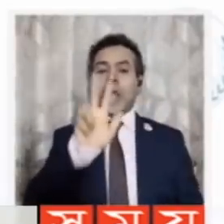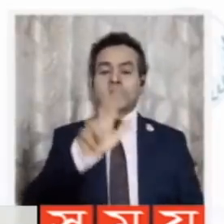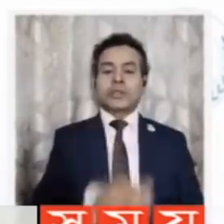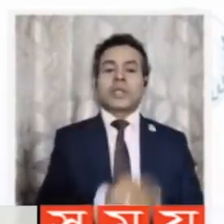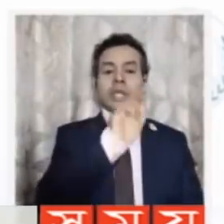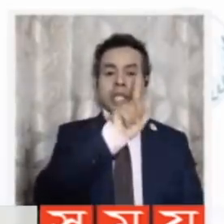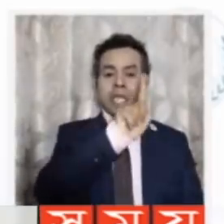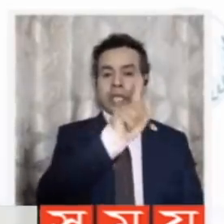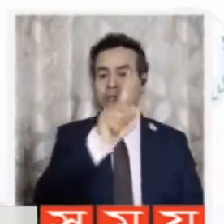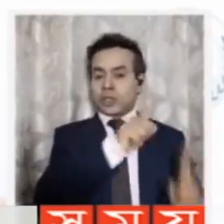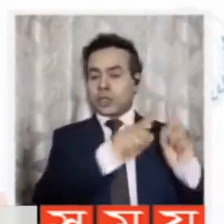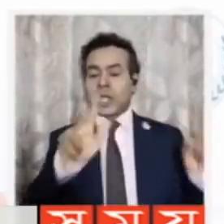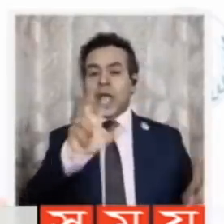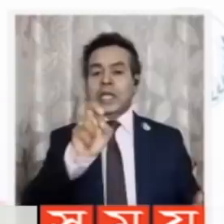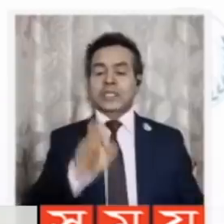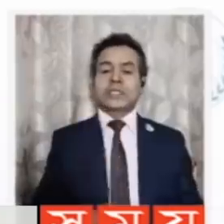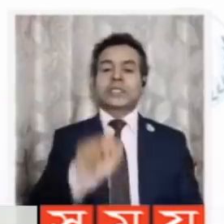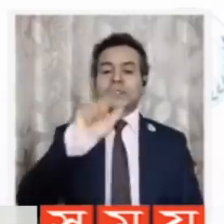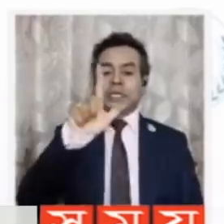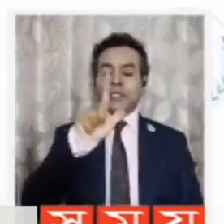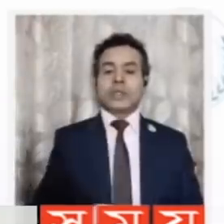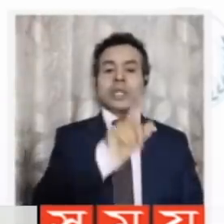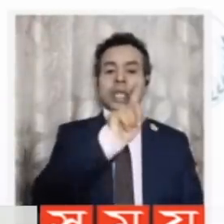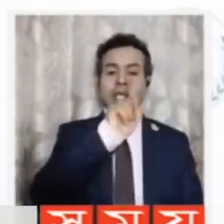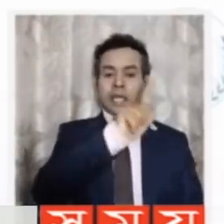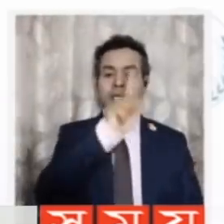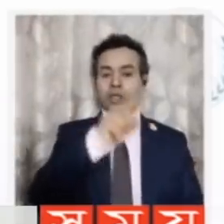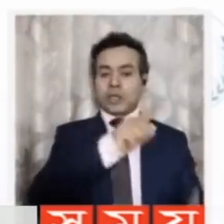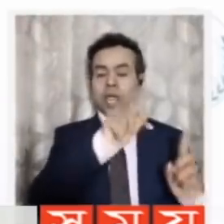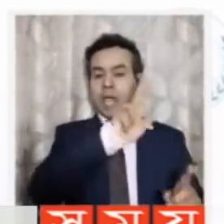71 থেকে 80 7 জন এবং 81 থেকে 90 বছরের মধ্যে 2 জন।